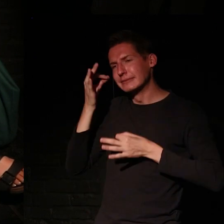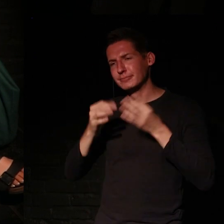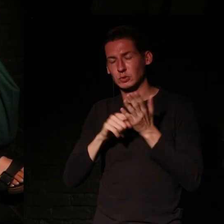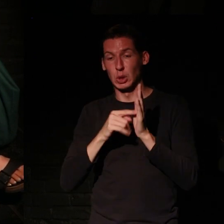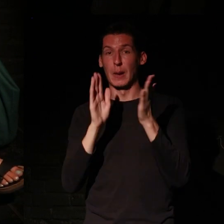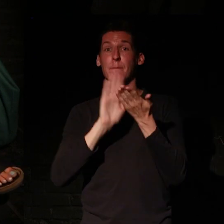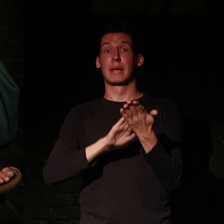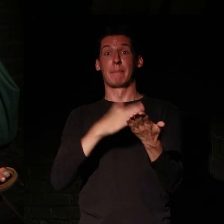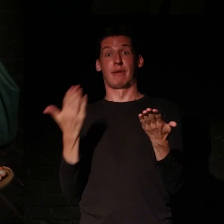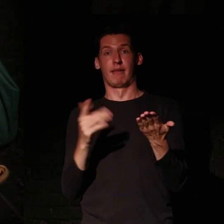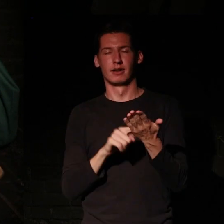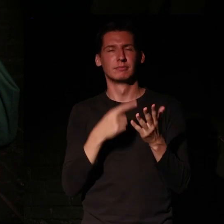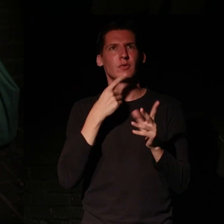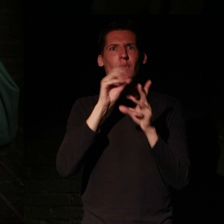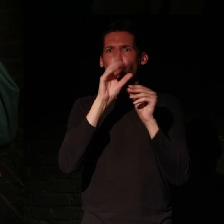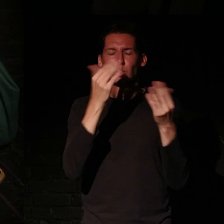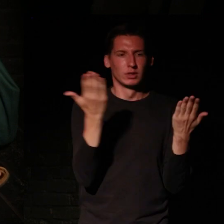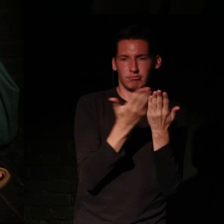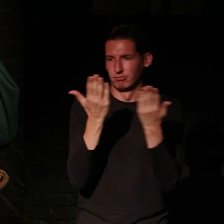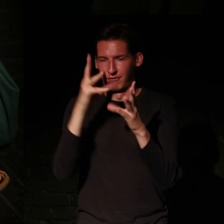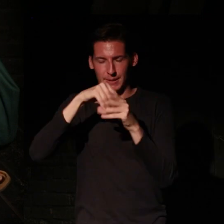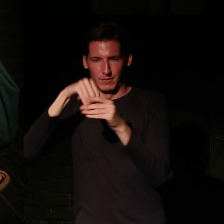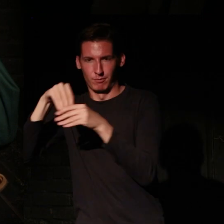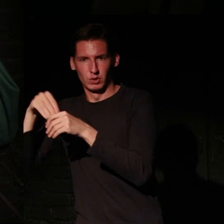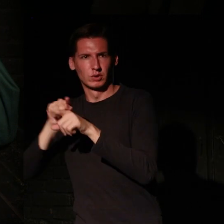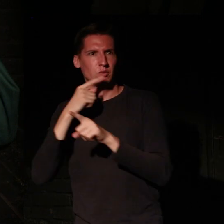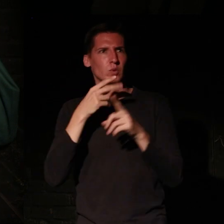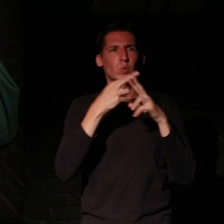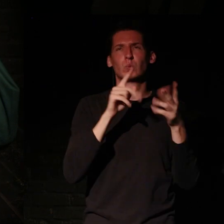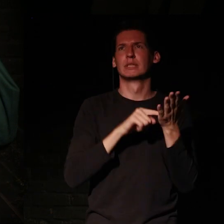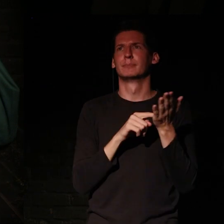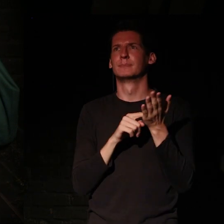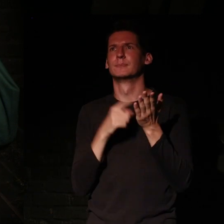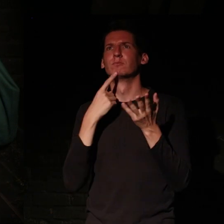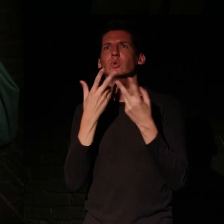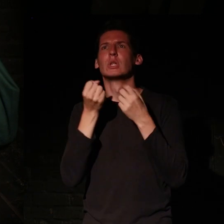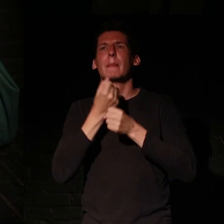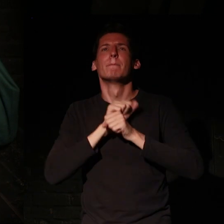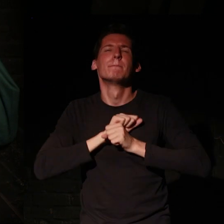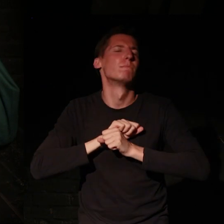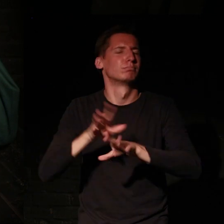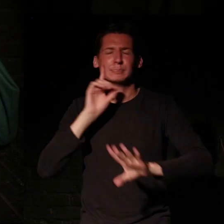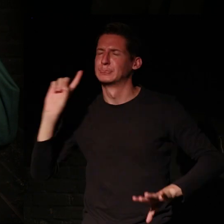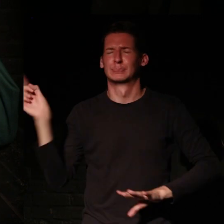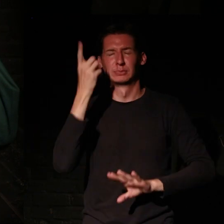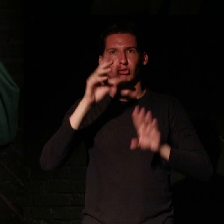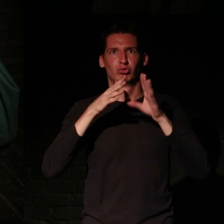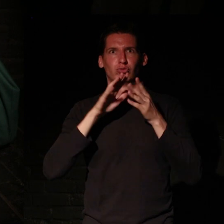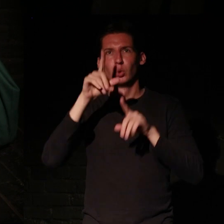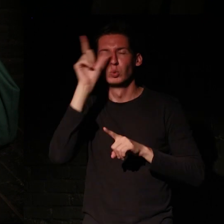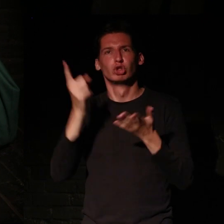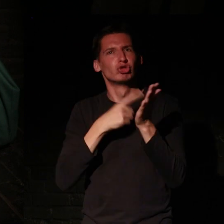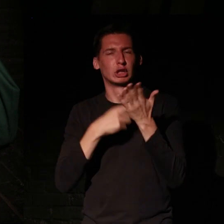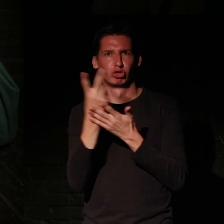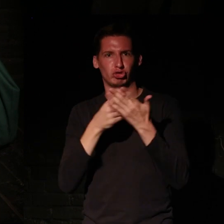Biblia rzeczywiście w rozmaitych zestawieniach pojawia się, jest uważana za taką jedną z najpowszechniej czytanych książek